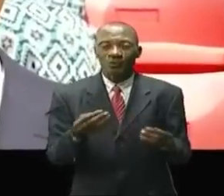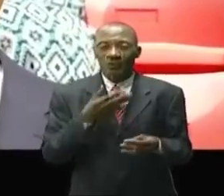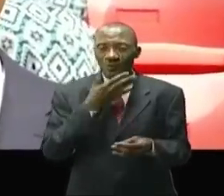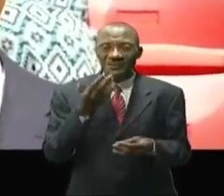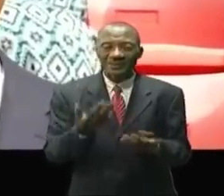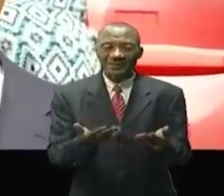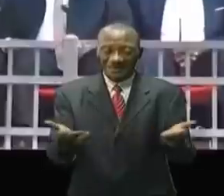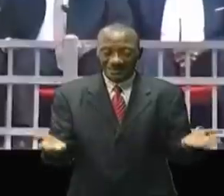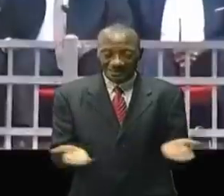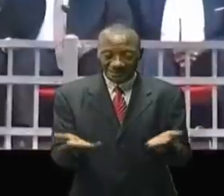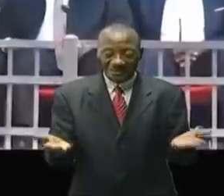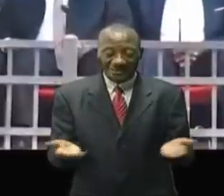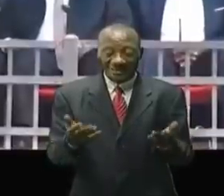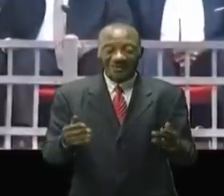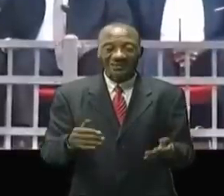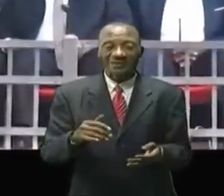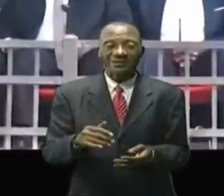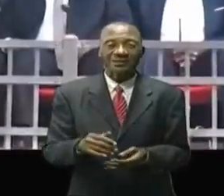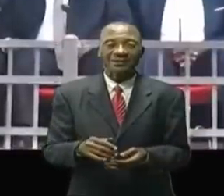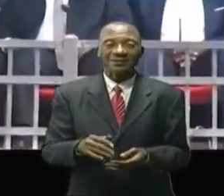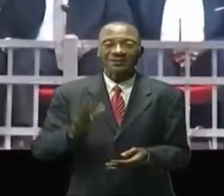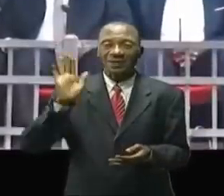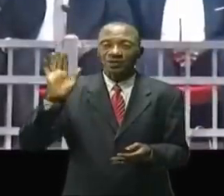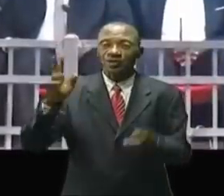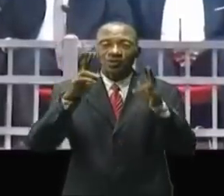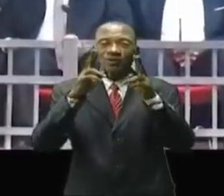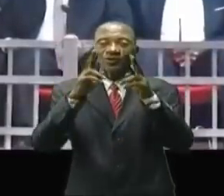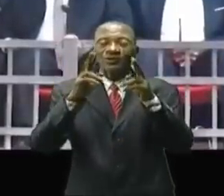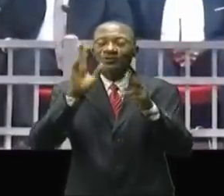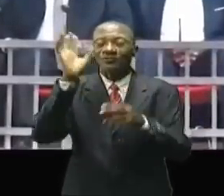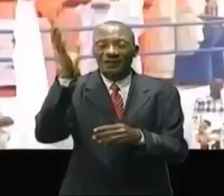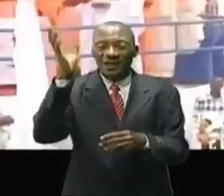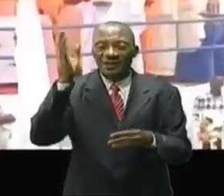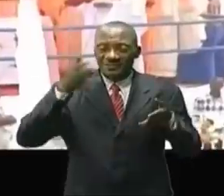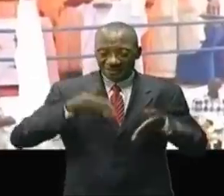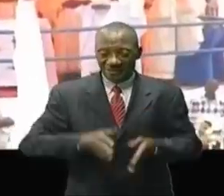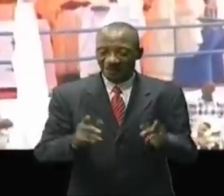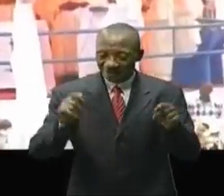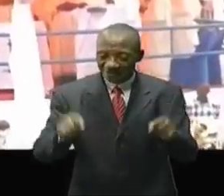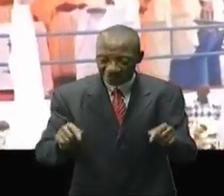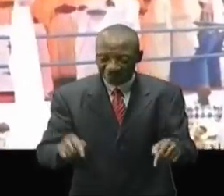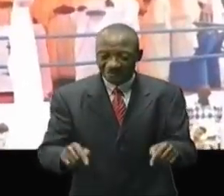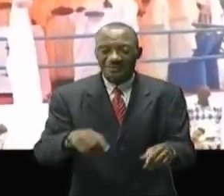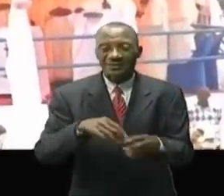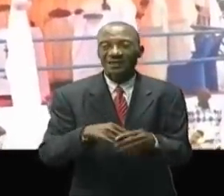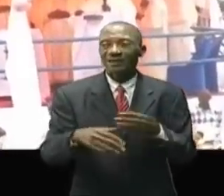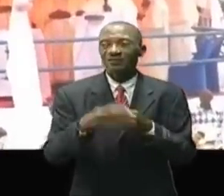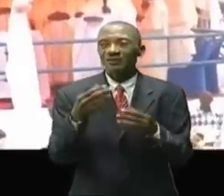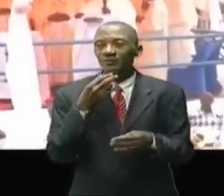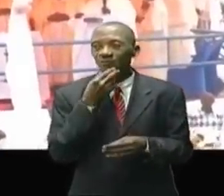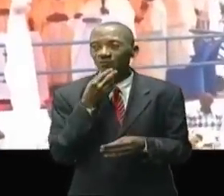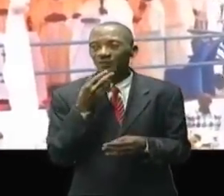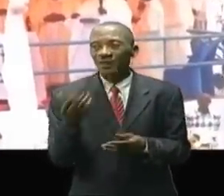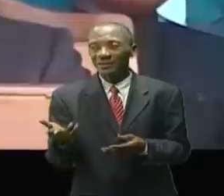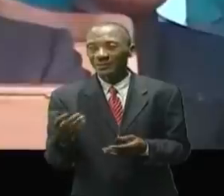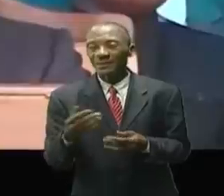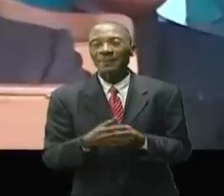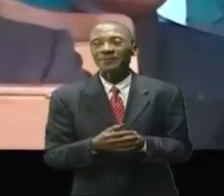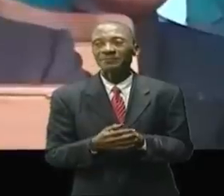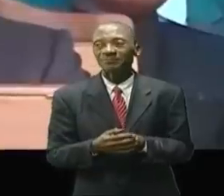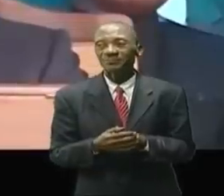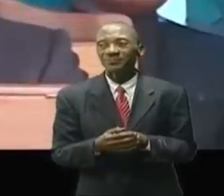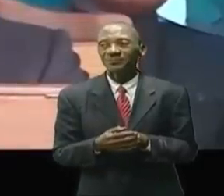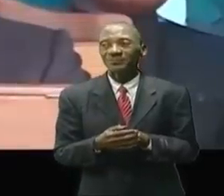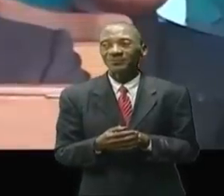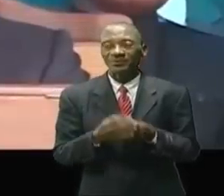fait ailleurs, il le fait ici et le peuple est-Kasaï, surtout la CDTI, de Gisèle Ndaya Luseba,